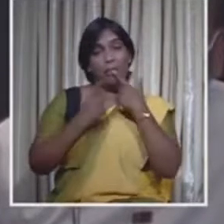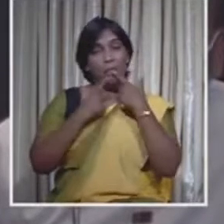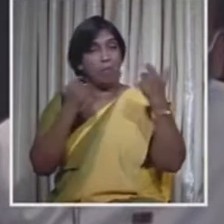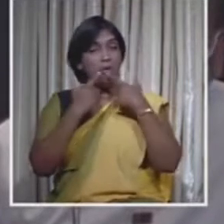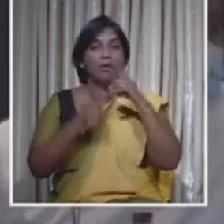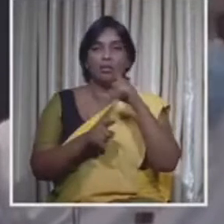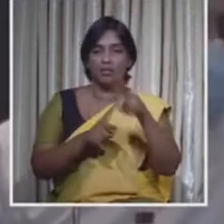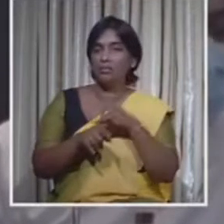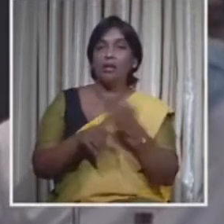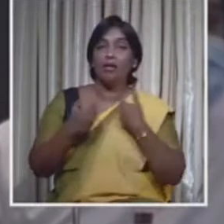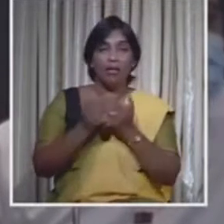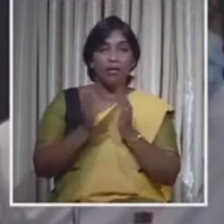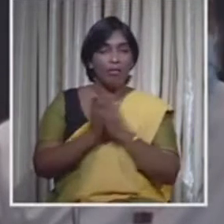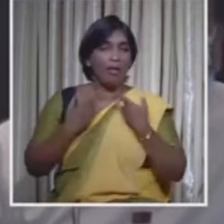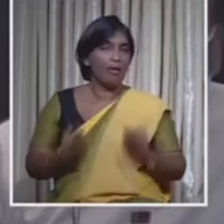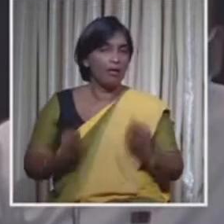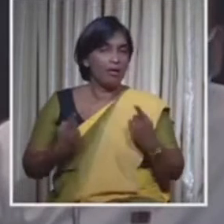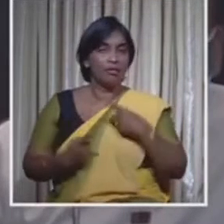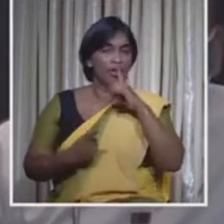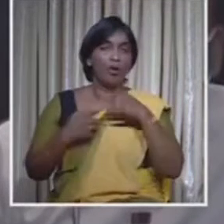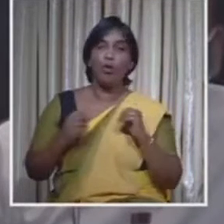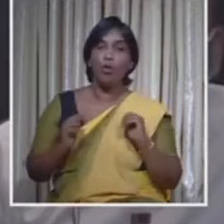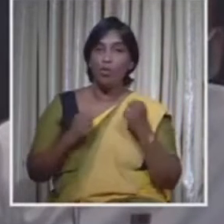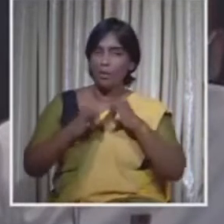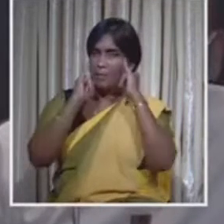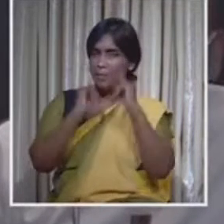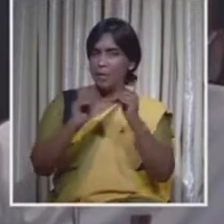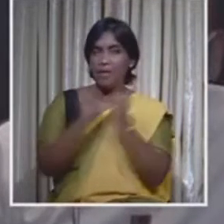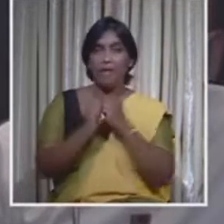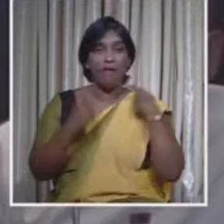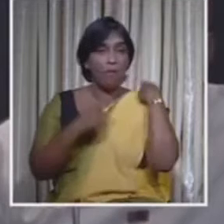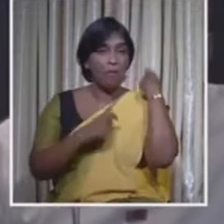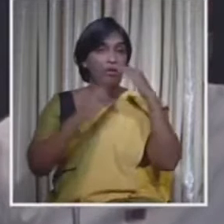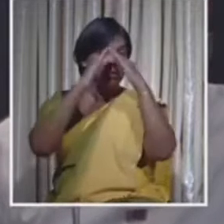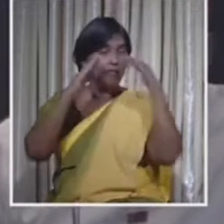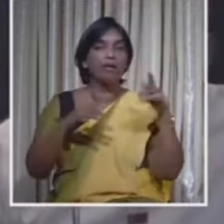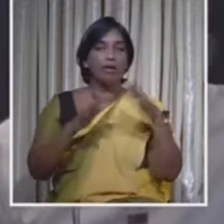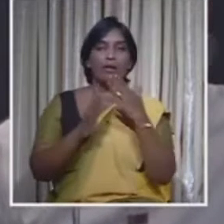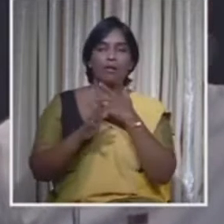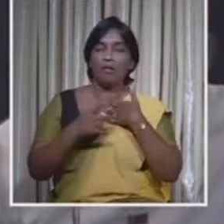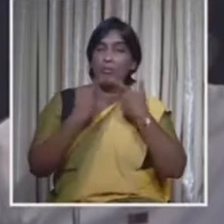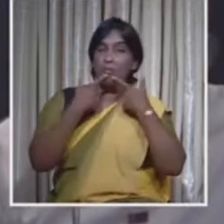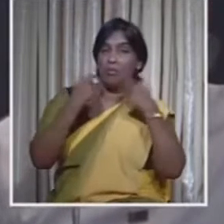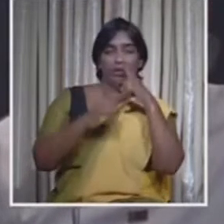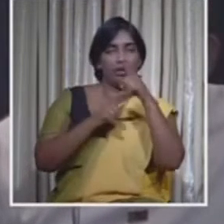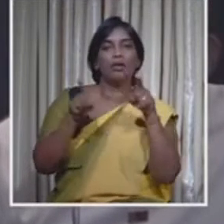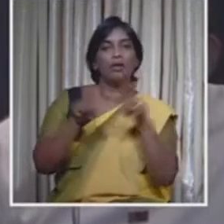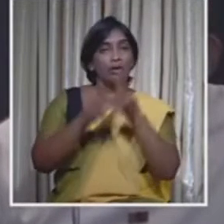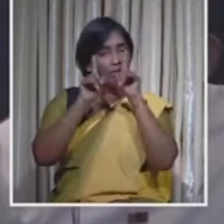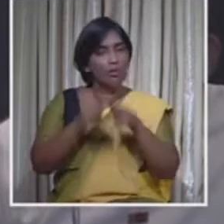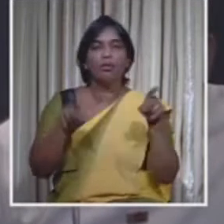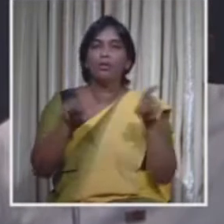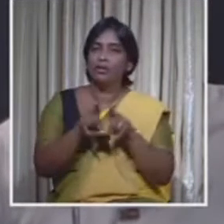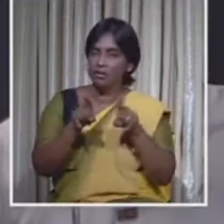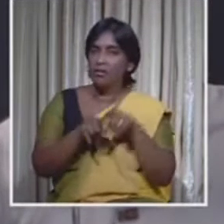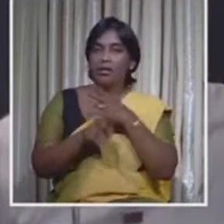එතකොට තමන්ගේ අඟ හිඟකම් වහගන්න උත්සාහ කරන ගරා වැටිච්ච වලව්වක කතාව තමයි වංශක බල ගන්නවා කියන්නේ. අන්න ඒ වගේ